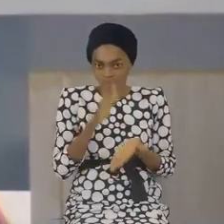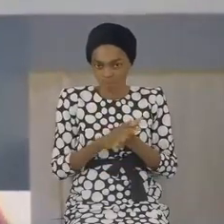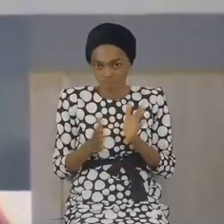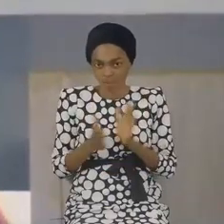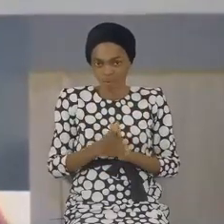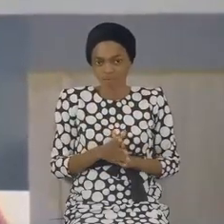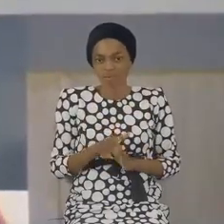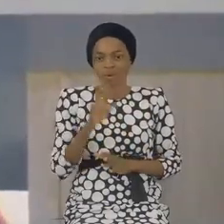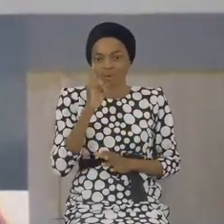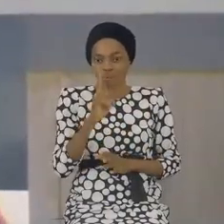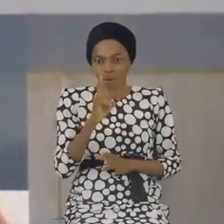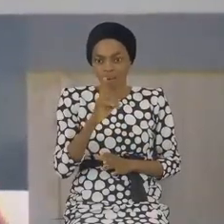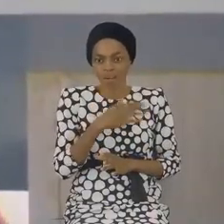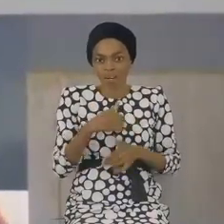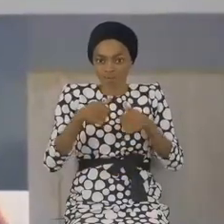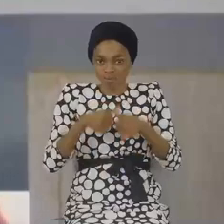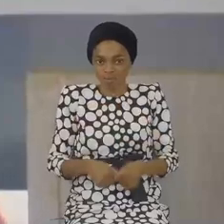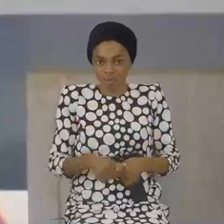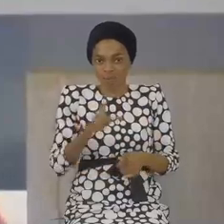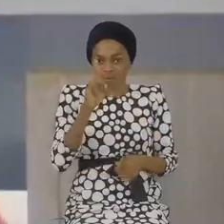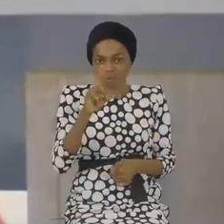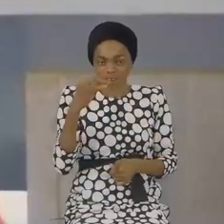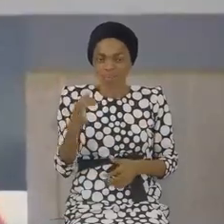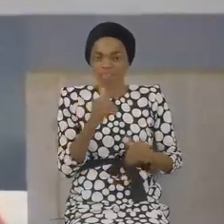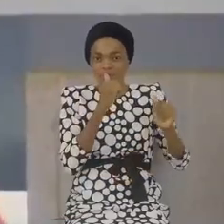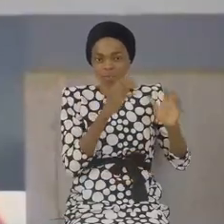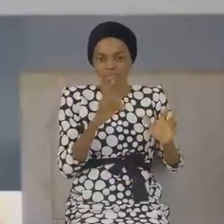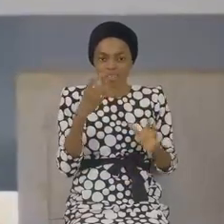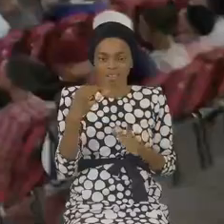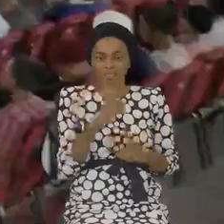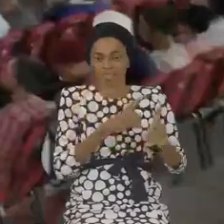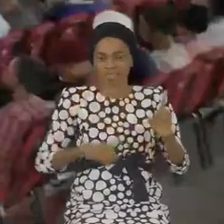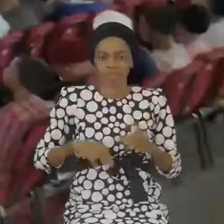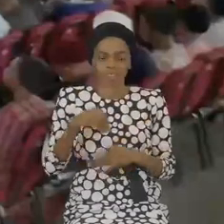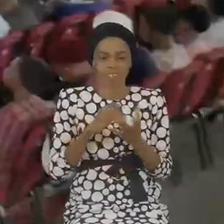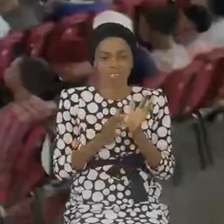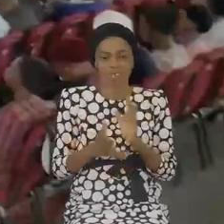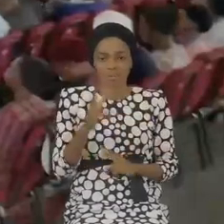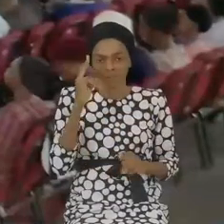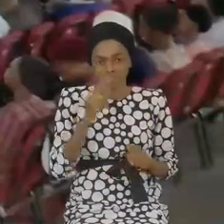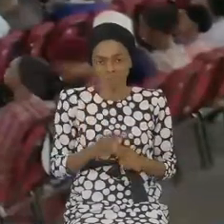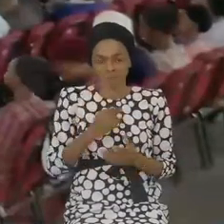Tu feras et tu resteras, tu feras pas de béni de l'Éternel au nom de Jésus.